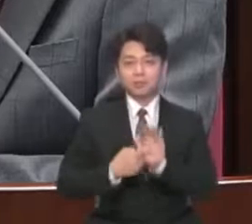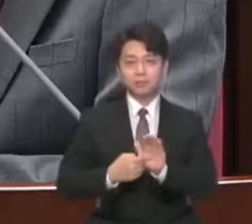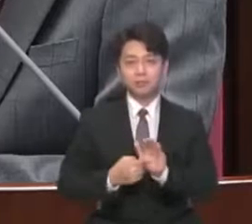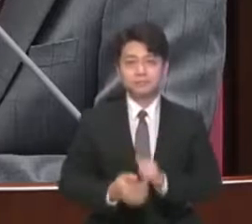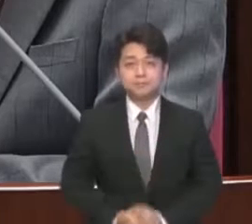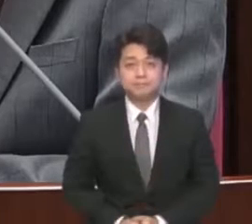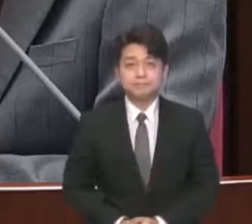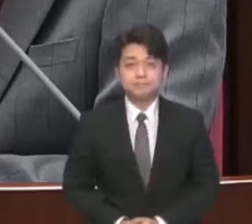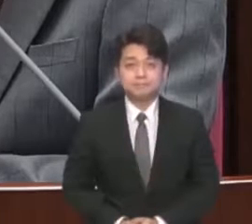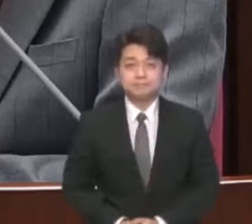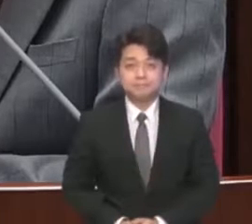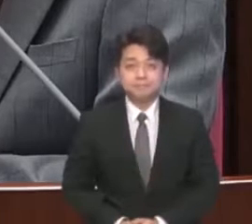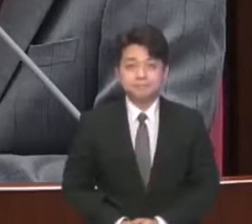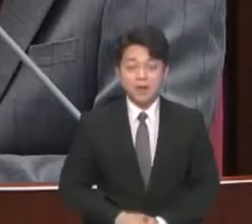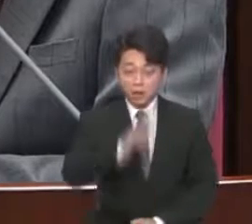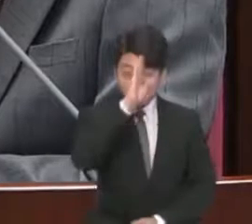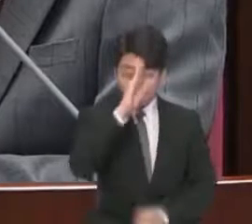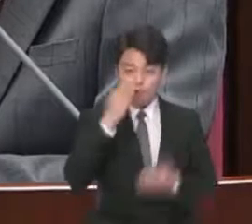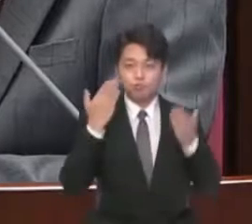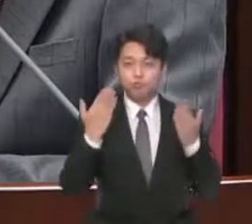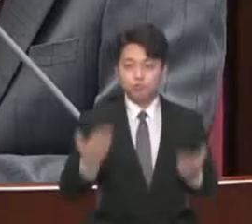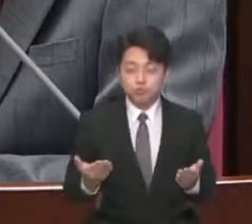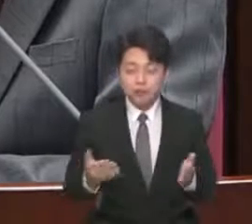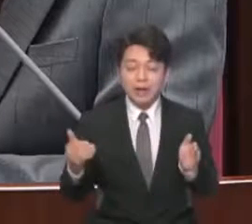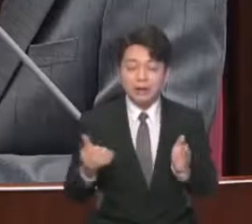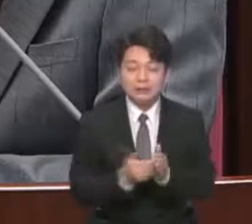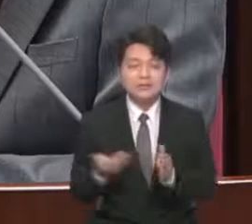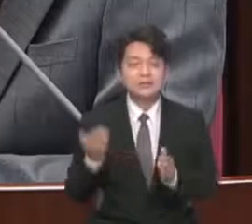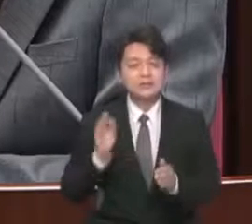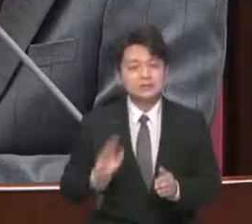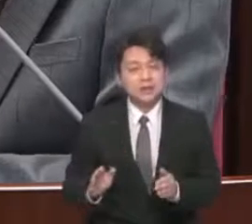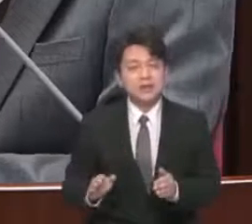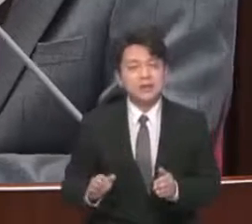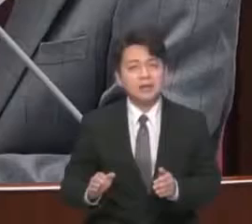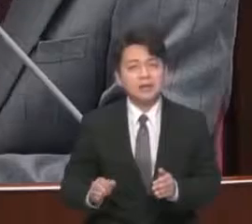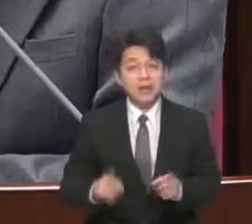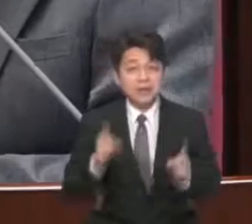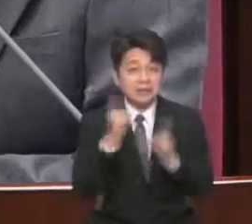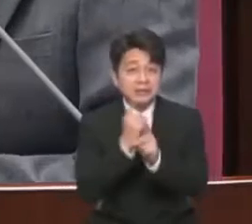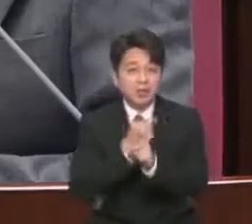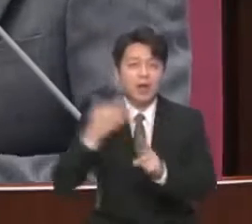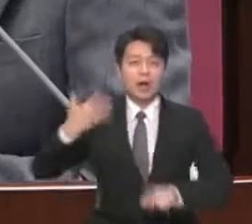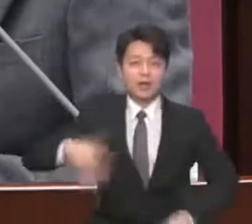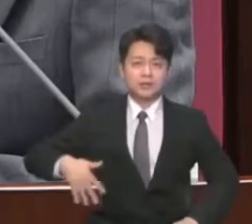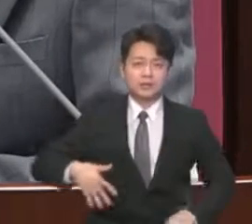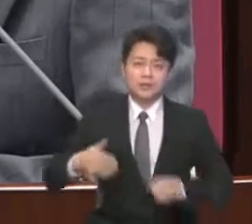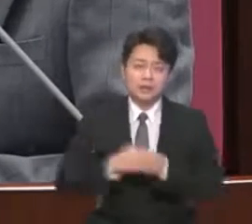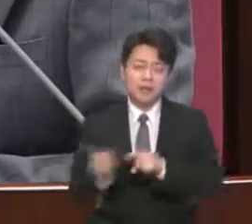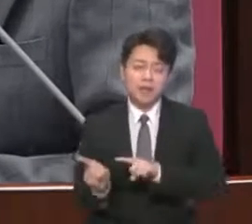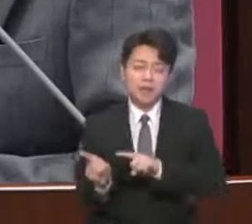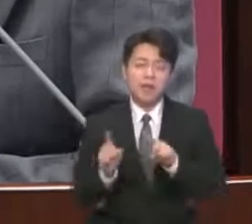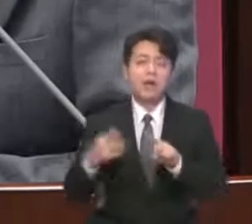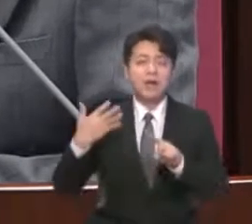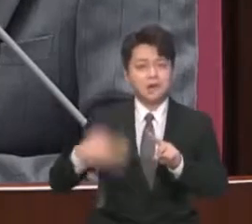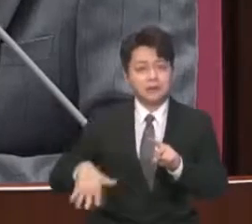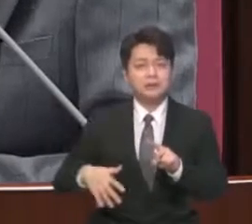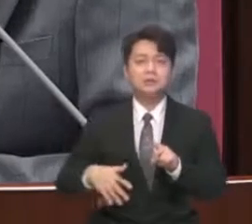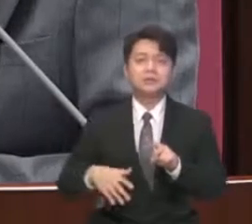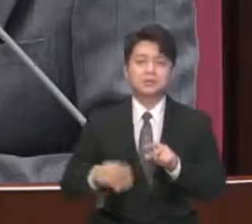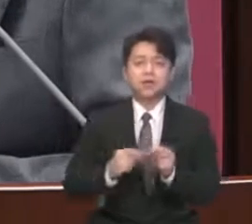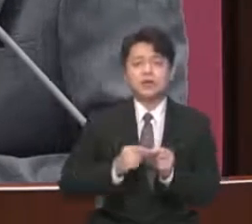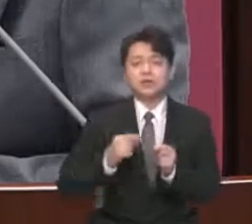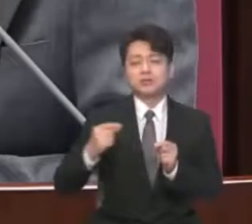병가가 종료되었지만 아직 몸이 회복되지 않아서 좀 더 연장을 할 수 있는 방법에 대해서 문의를 합니다. 장관께서 이